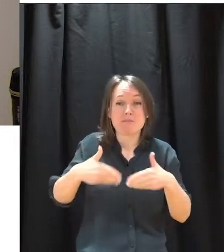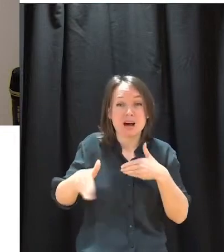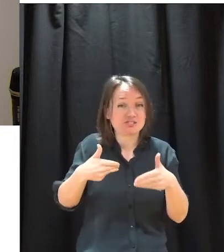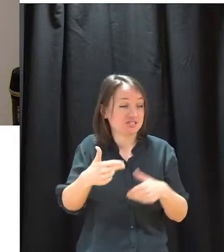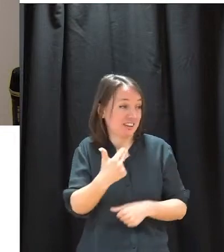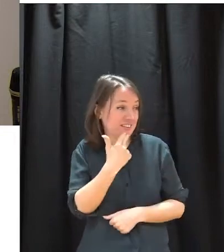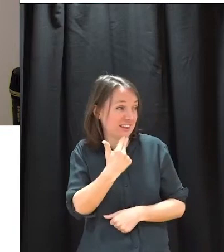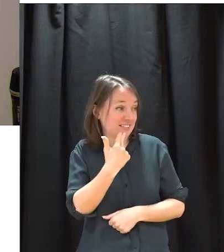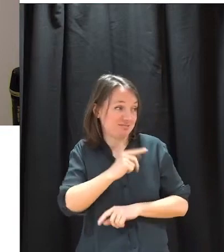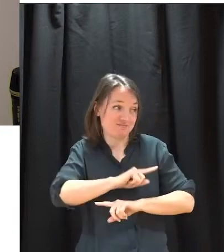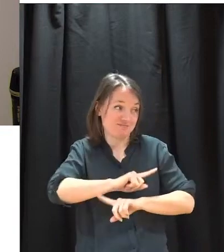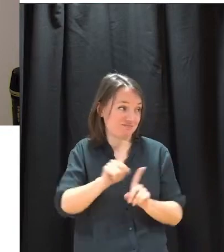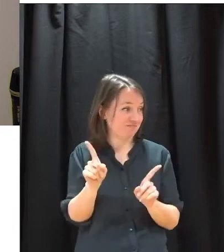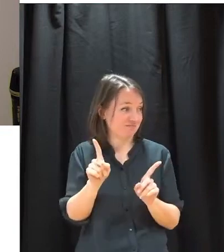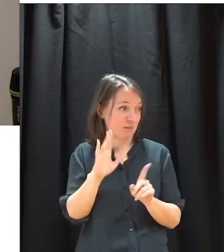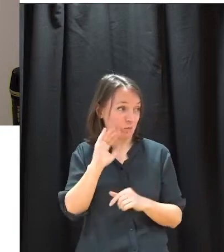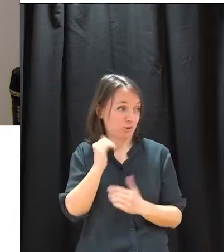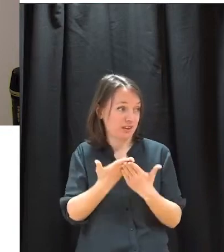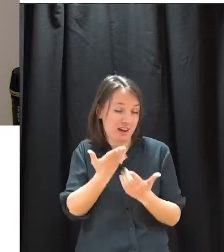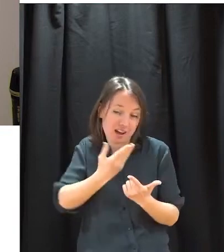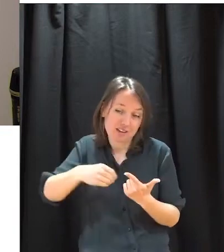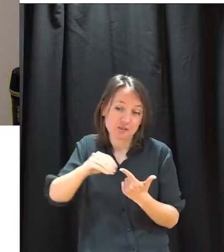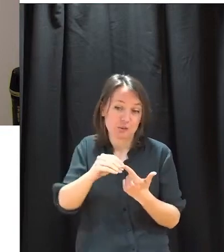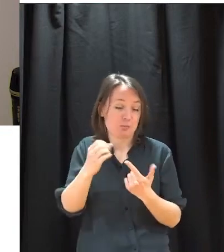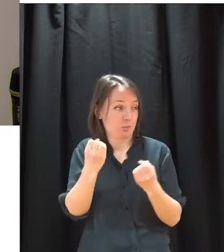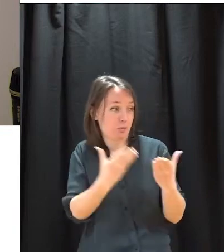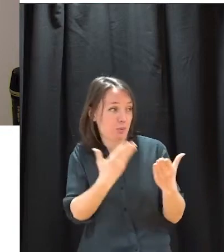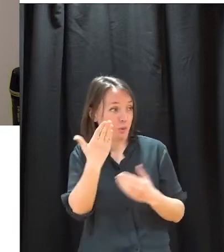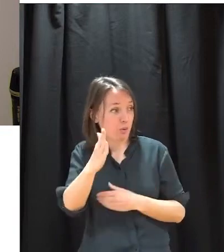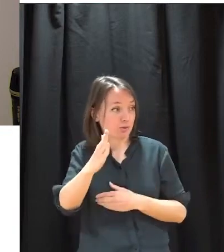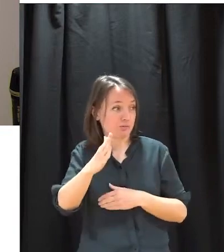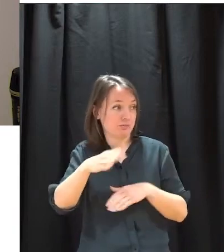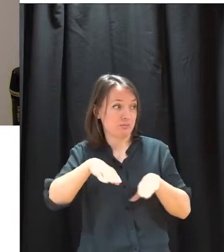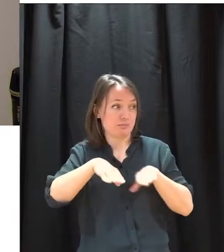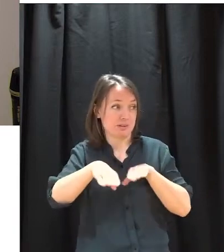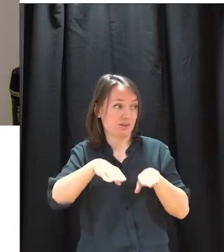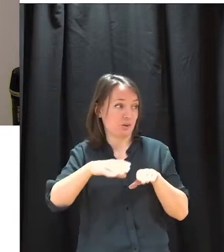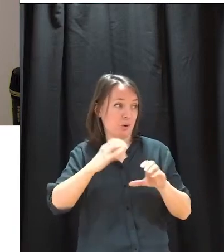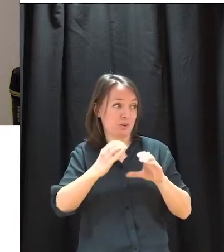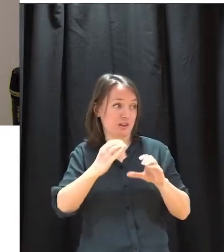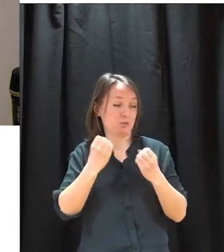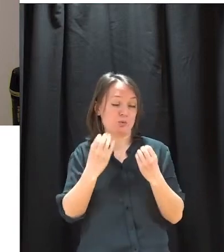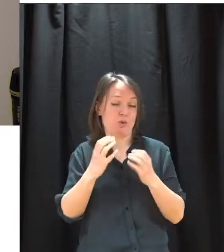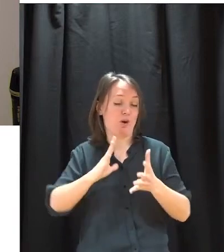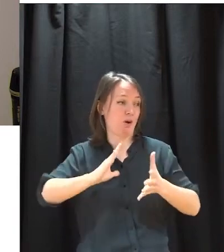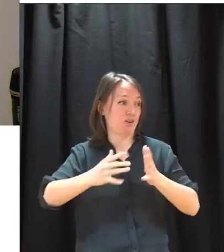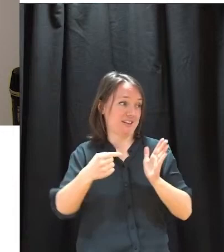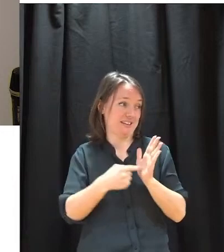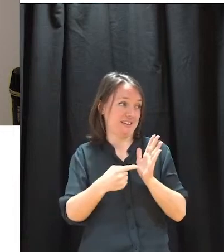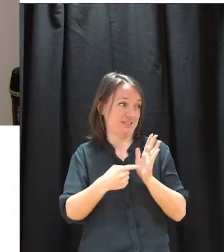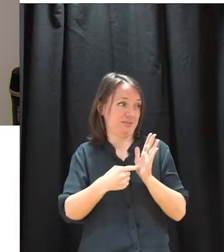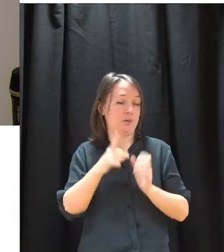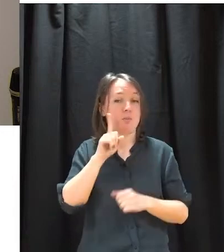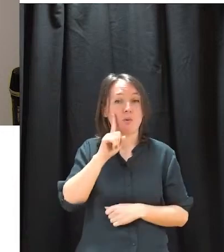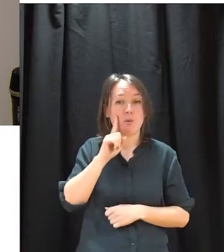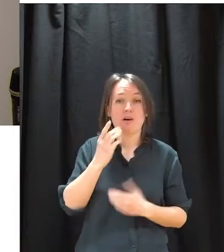de proposer d'autres modes de communication, et le plus souvent, c'est la langue des signes. Parce qu'en fait, ce que nous, on note, c'est